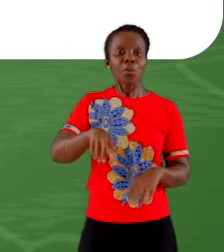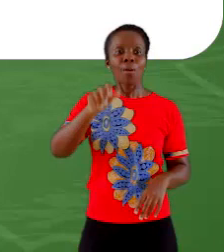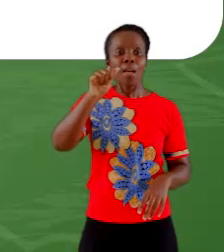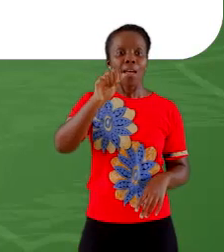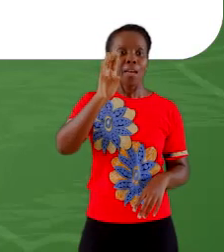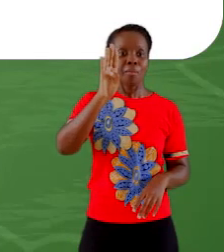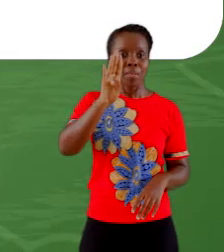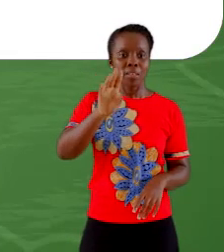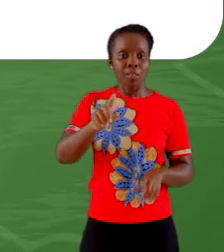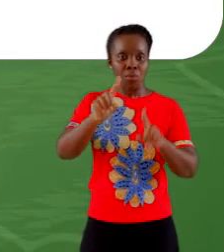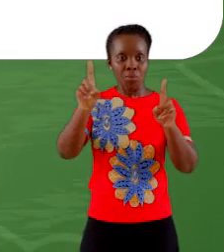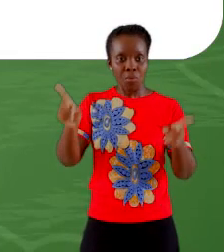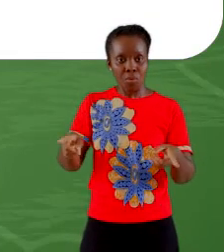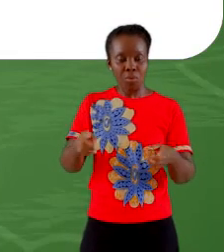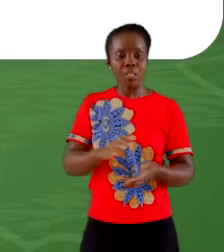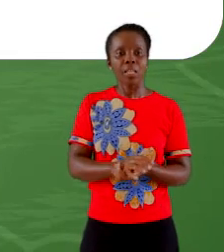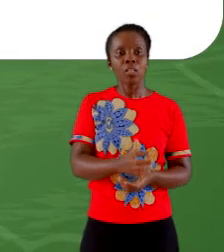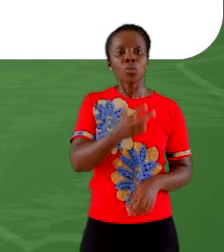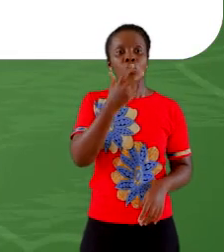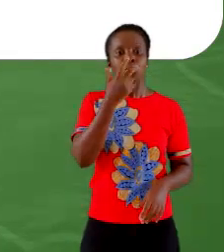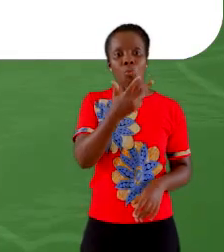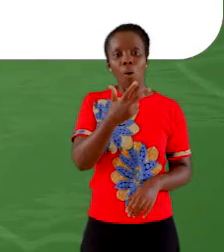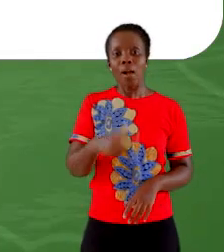AB de coordonnées 3, B